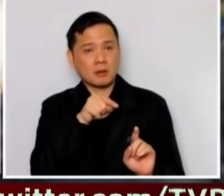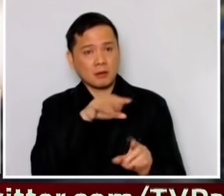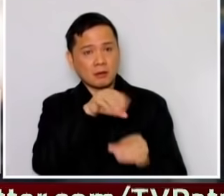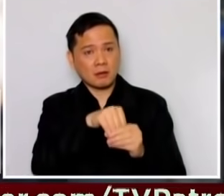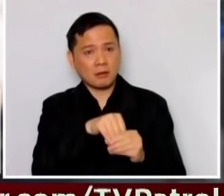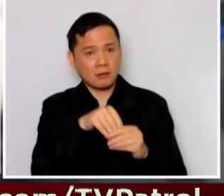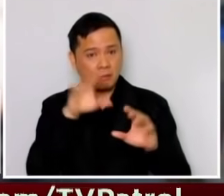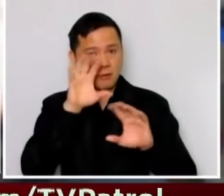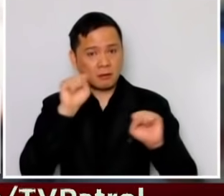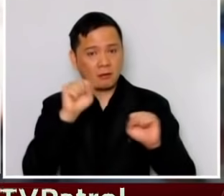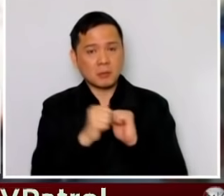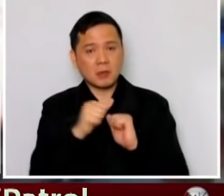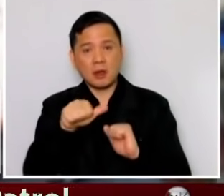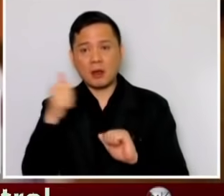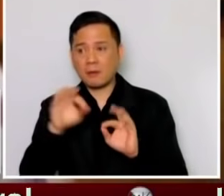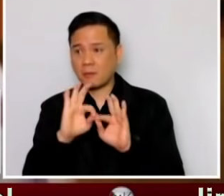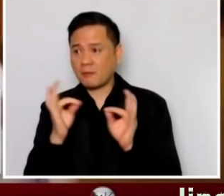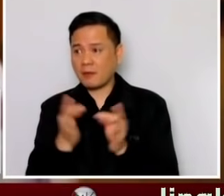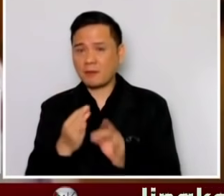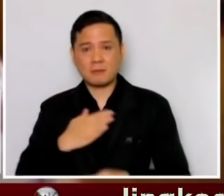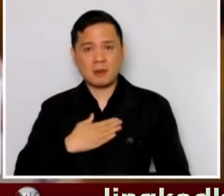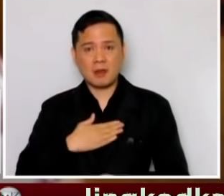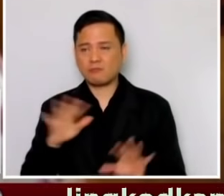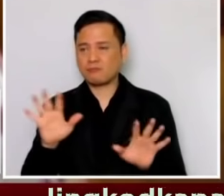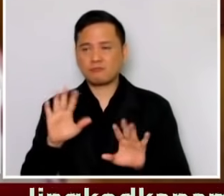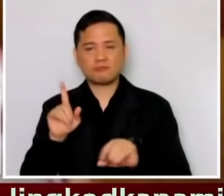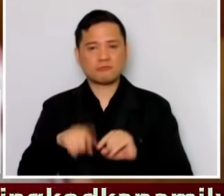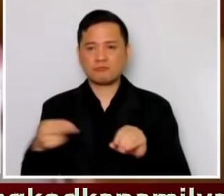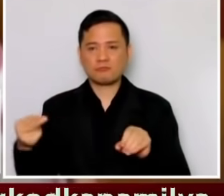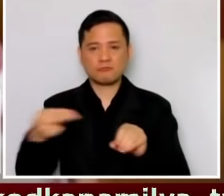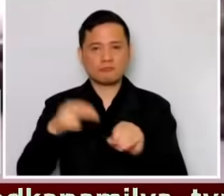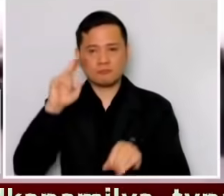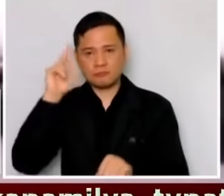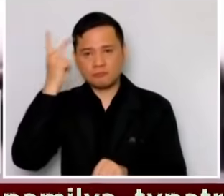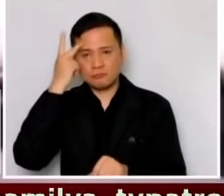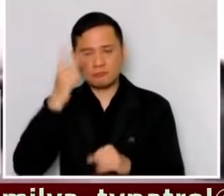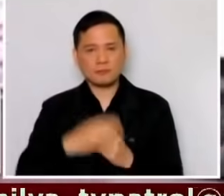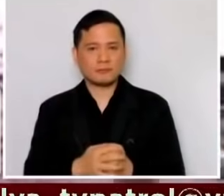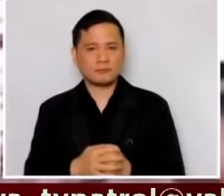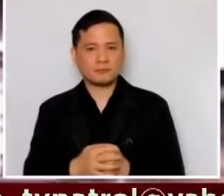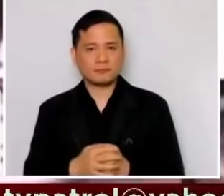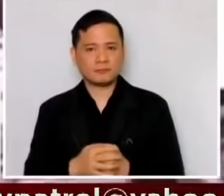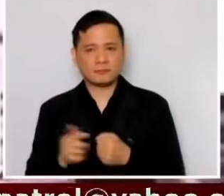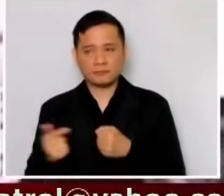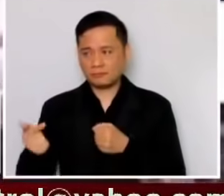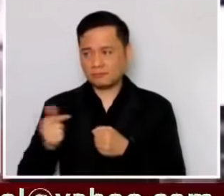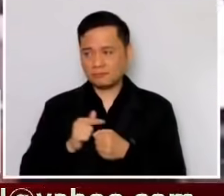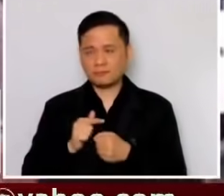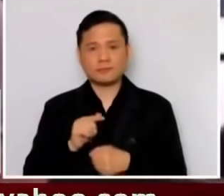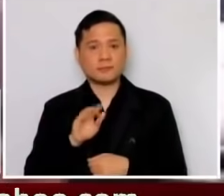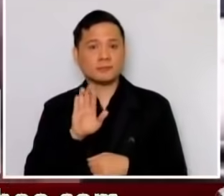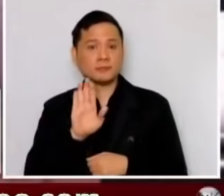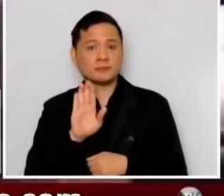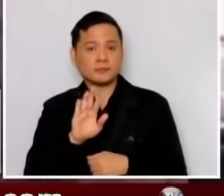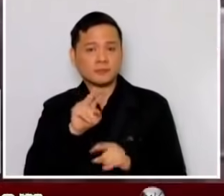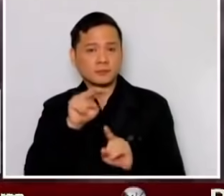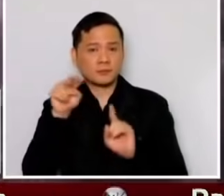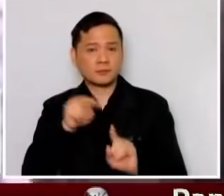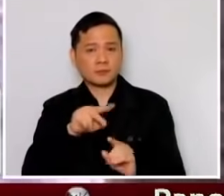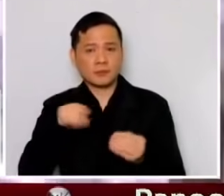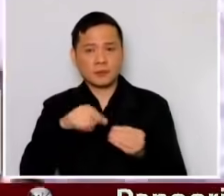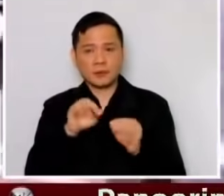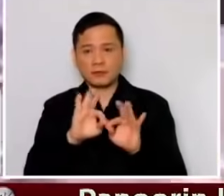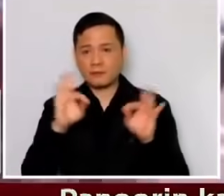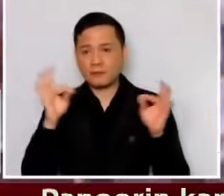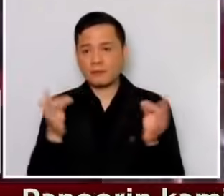Ayon sa pangalawang pangulo, ang kanyang posisyon sa issue ng political dynasty ay mula pa man noong nagsimulang manilbihan ang kanyang